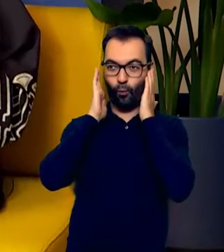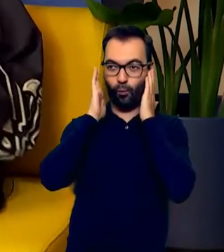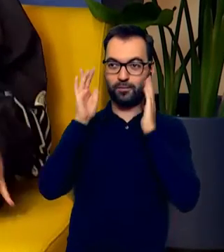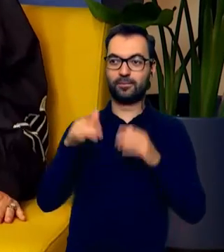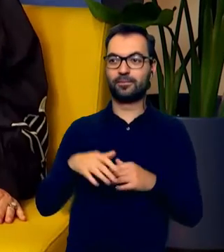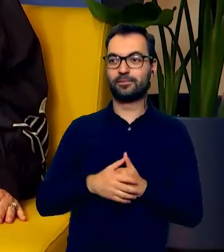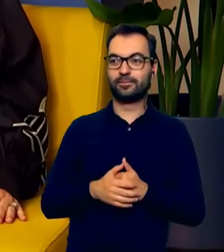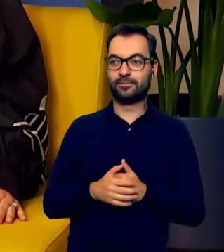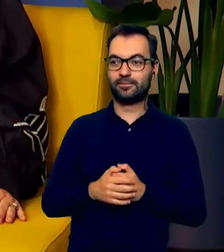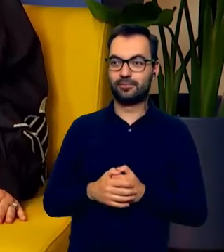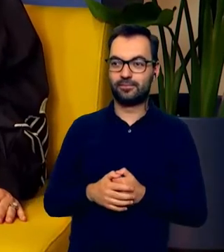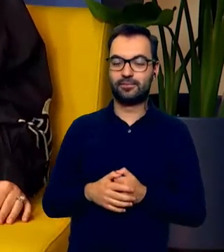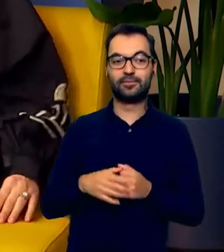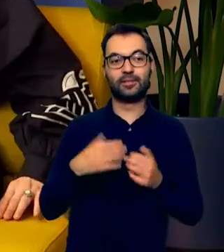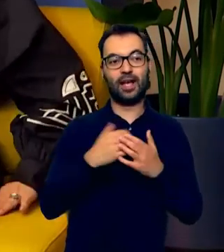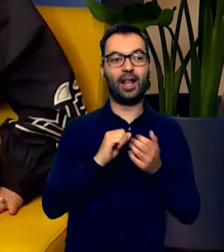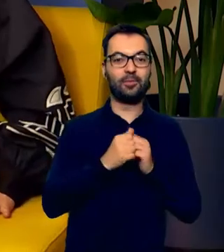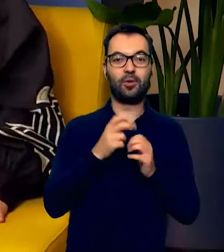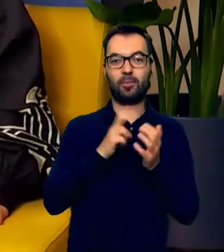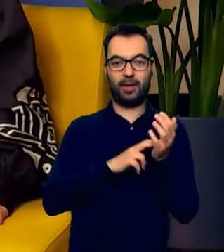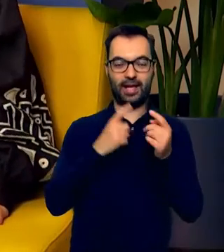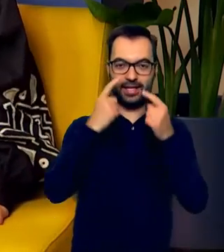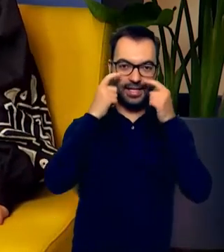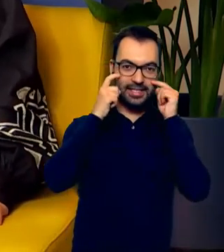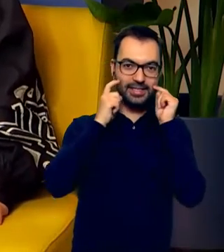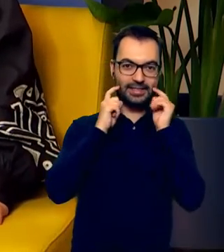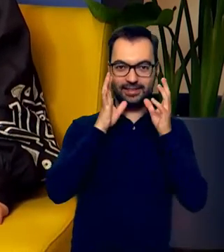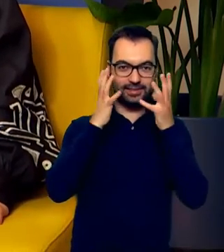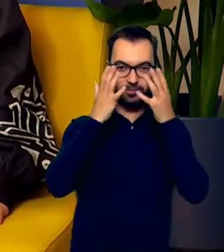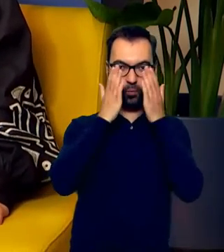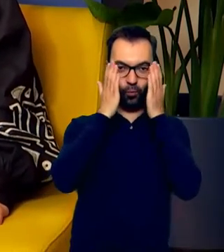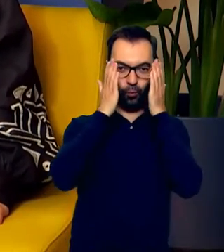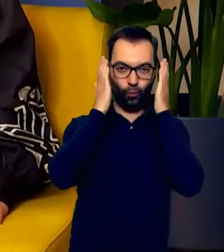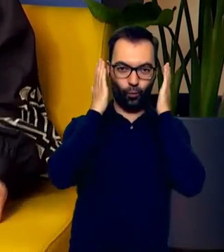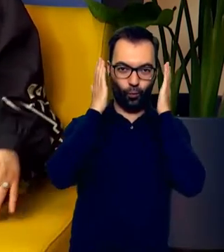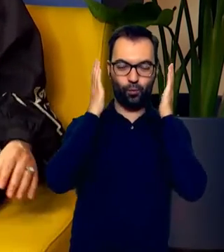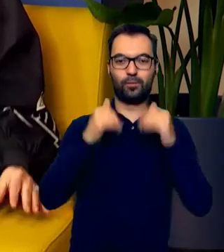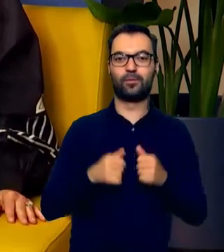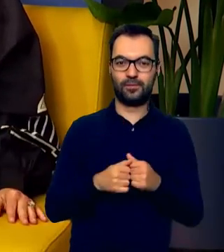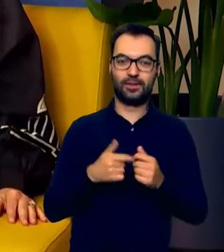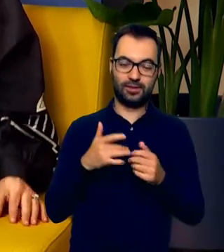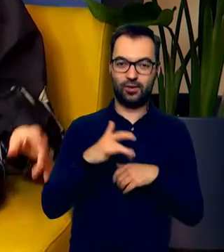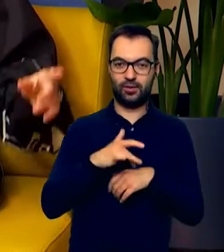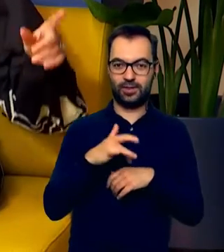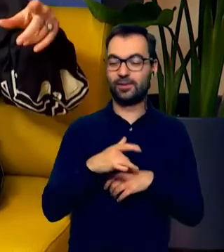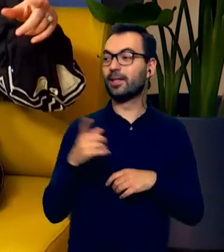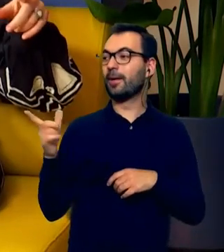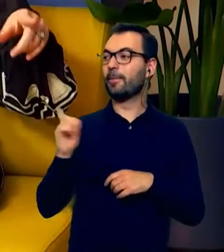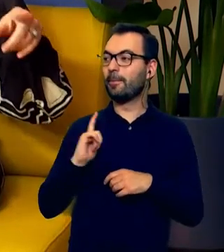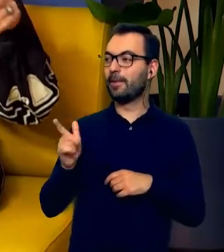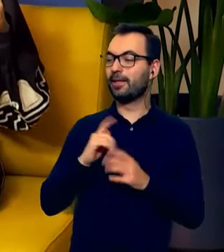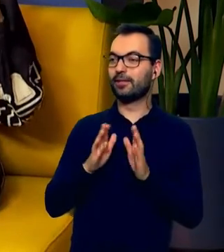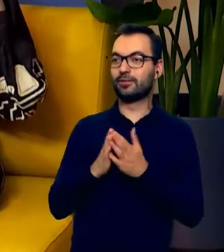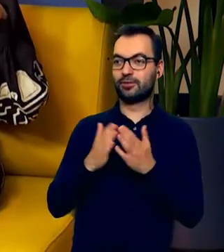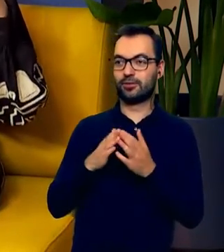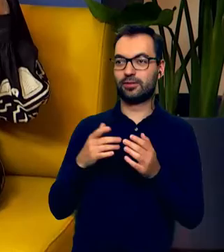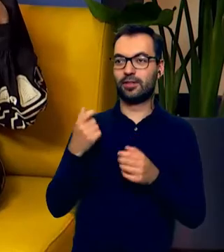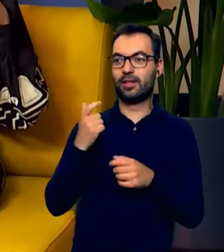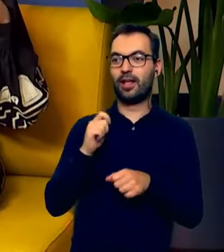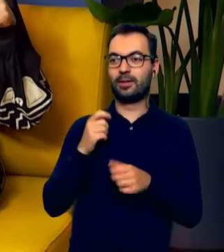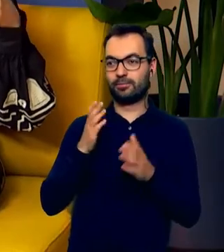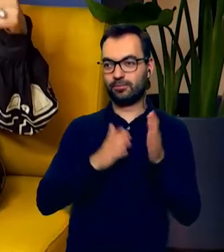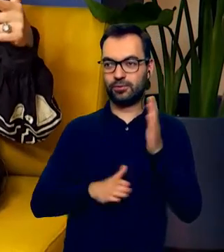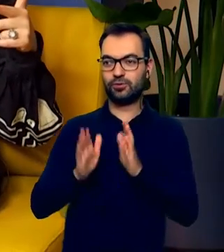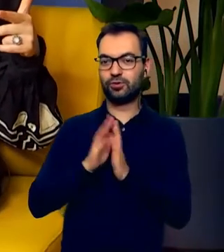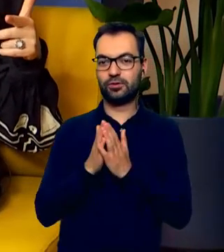korzyść lepszych rysów twarzy. Albo na korzyść braku rysów twarzy, tak. Bo to jest generalnie taka konsekwencja. Myśmy się w naszej książce, pracując